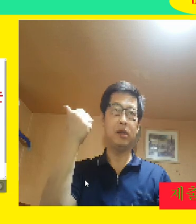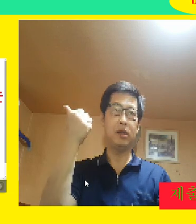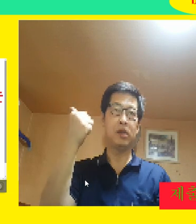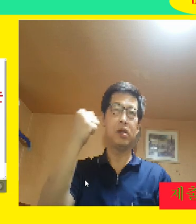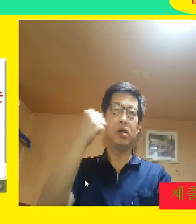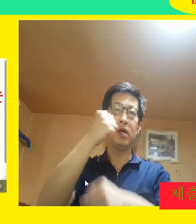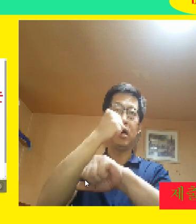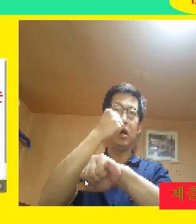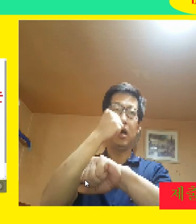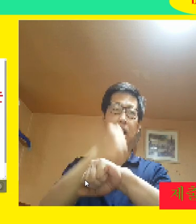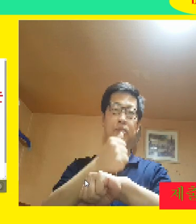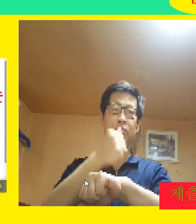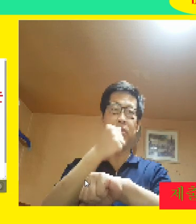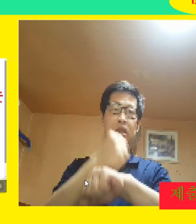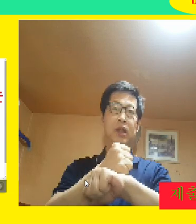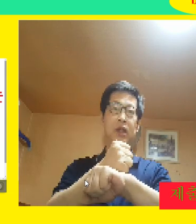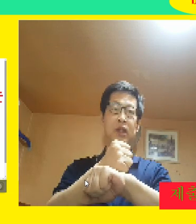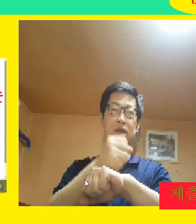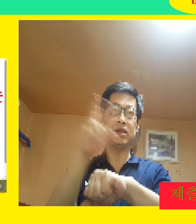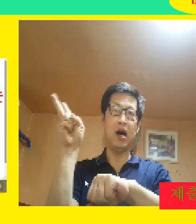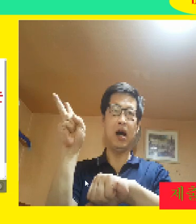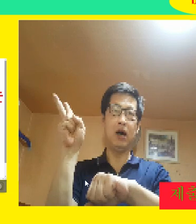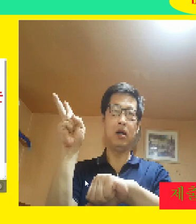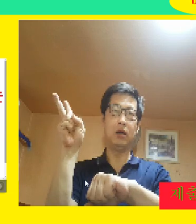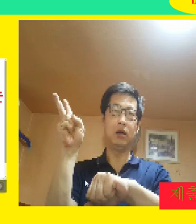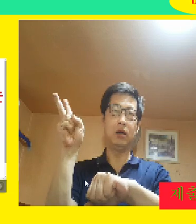익숙해야만 합니다.